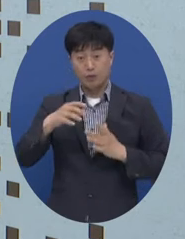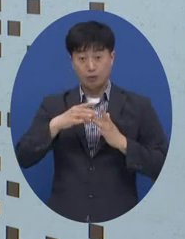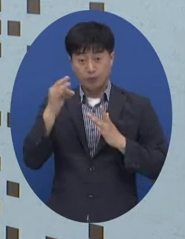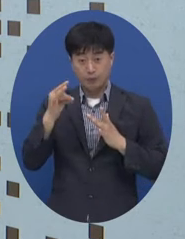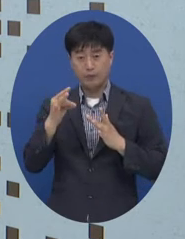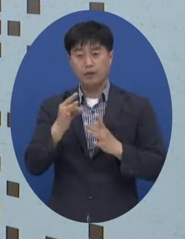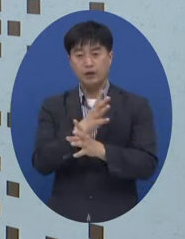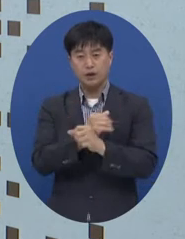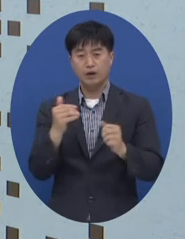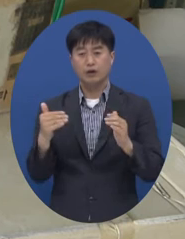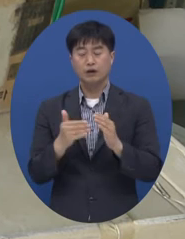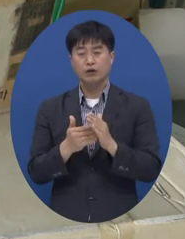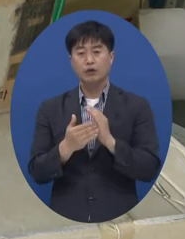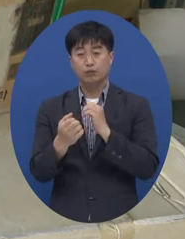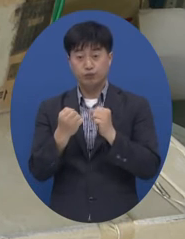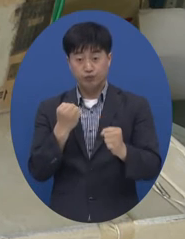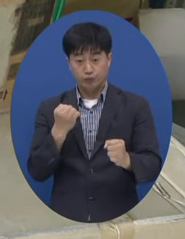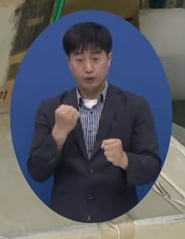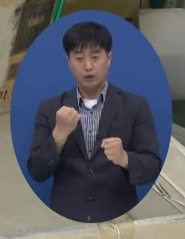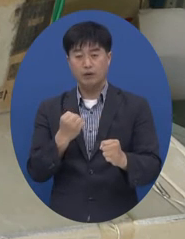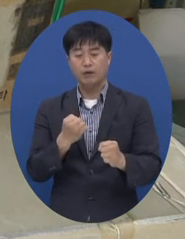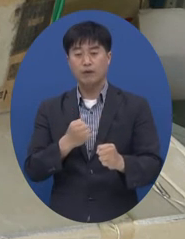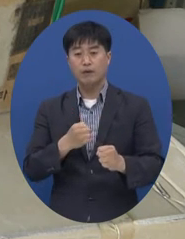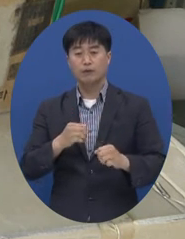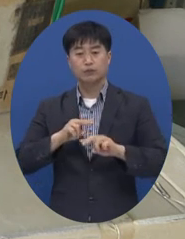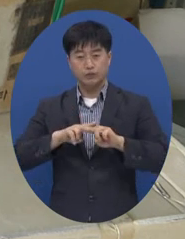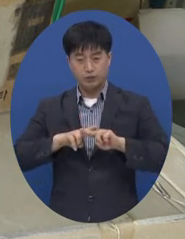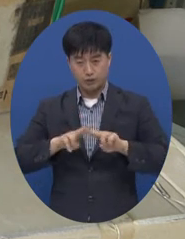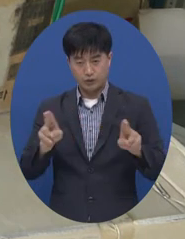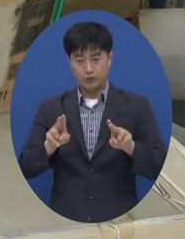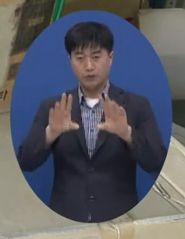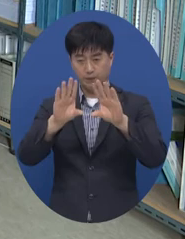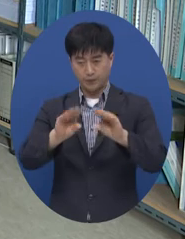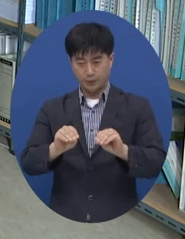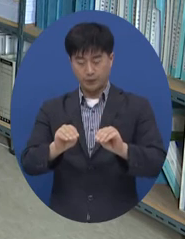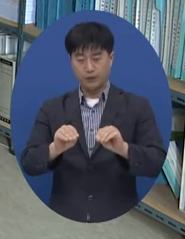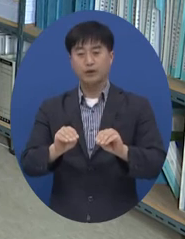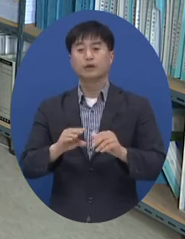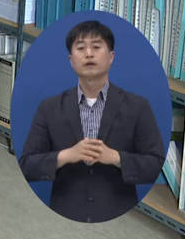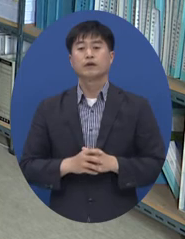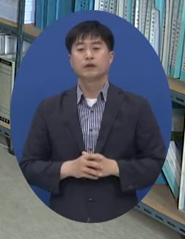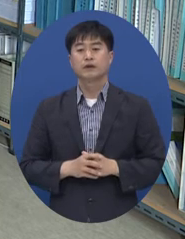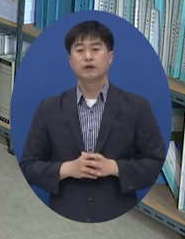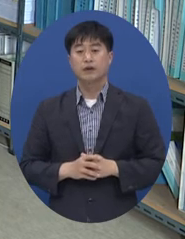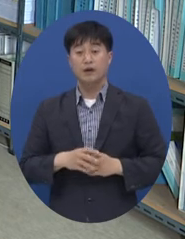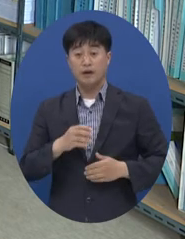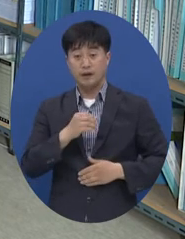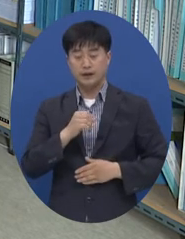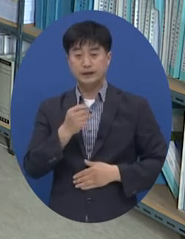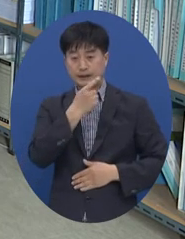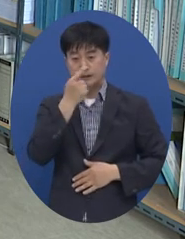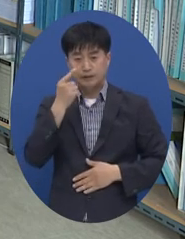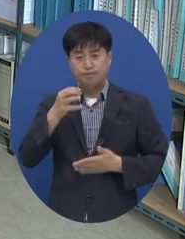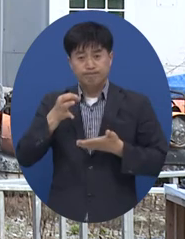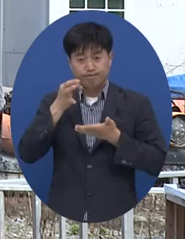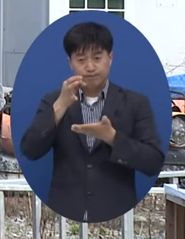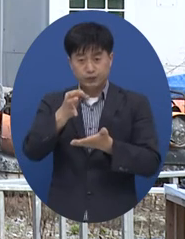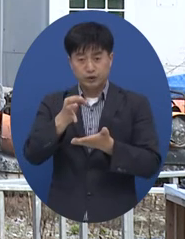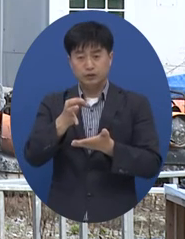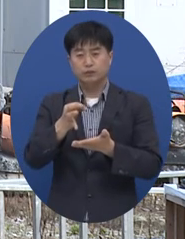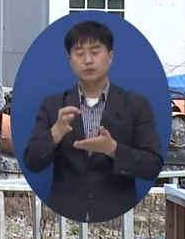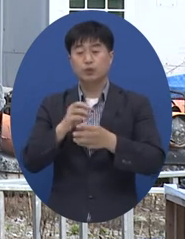됐거나 계약을 체결 했더라도 낙찰 취소 계약해지 조치와 함께 입찰보증금 계약